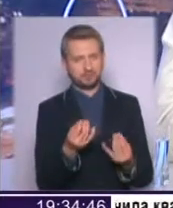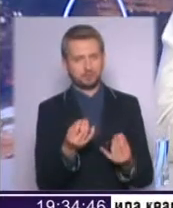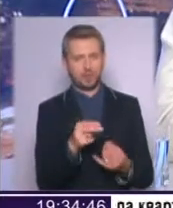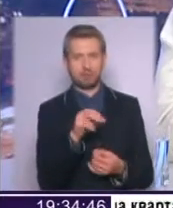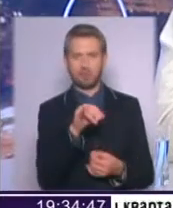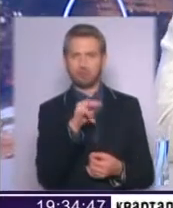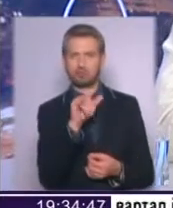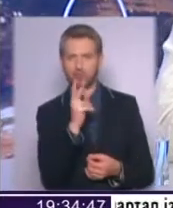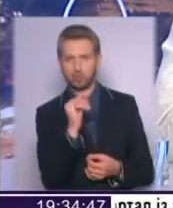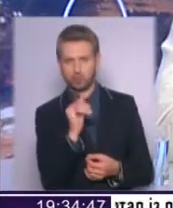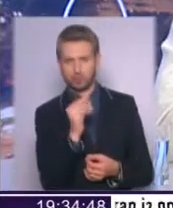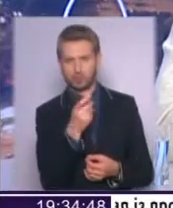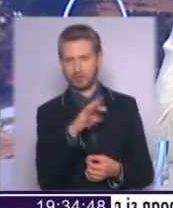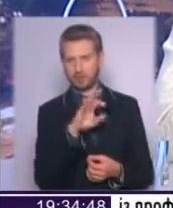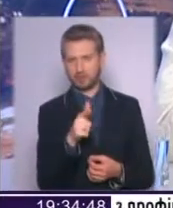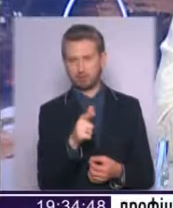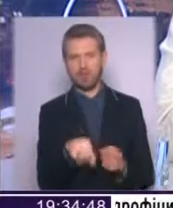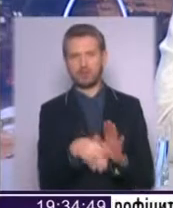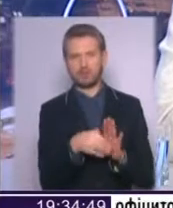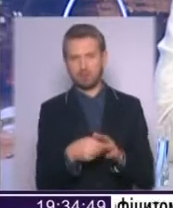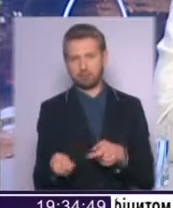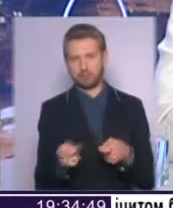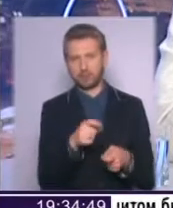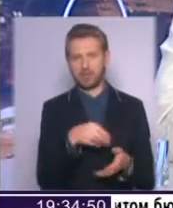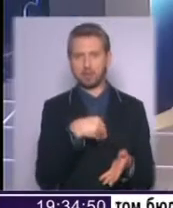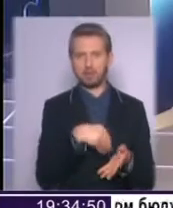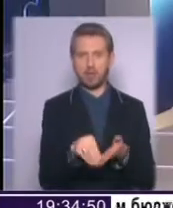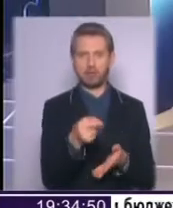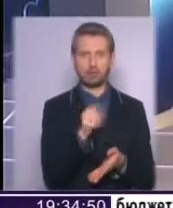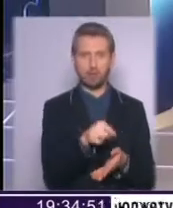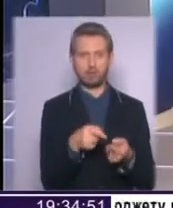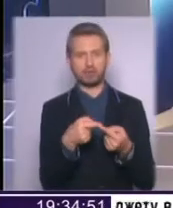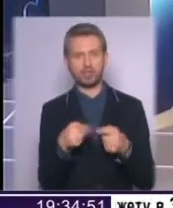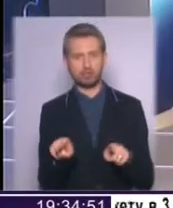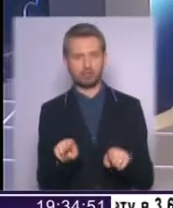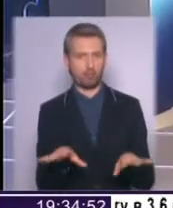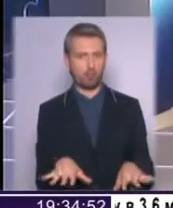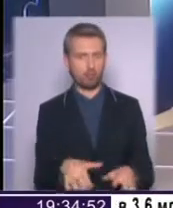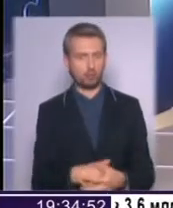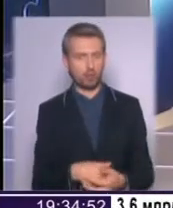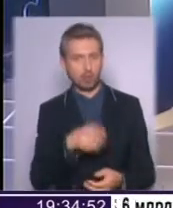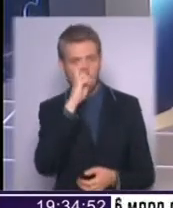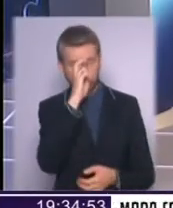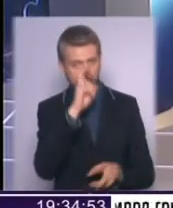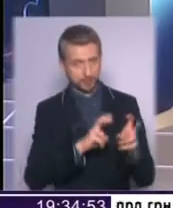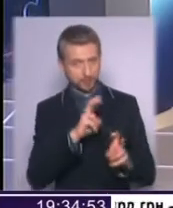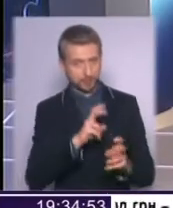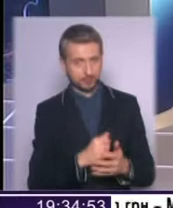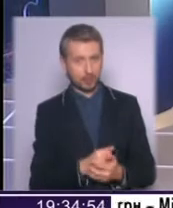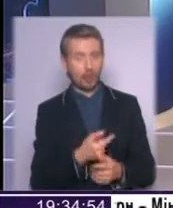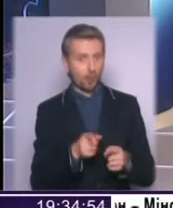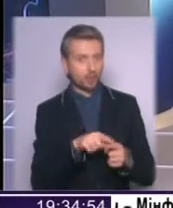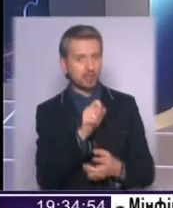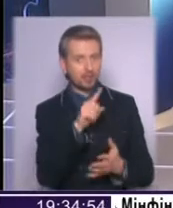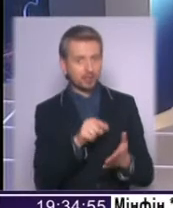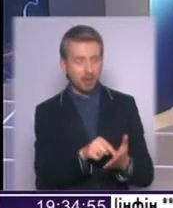Пінчуку зятю, взятки за придбання того чи іншого об'єкту державного. Тому оце питання